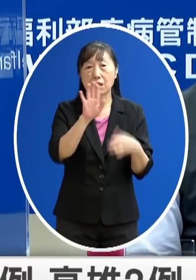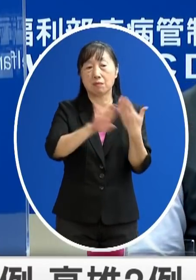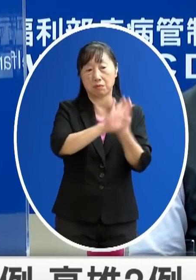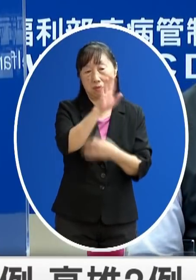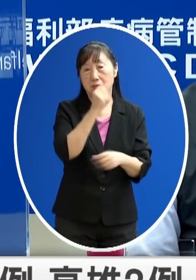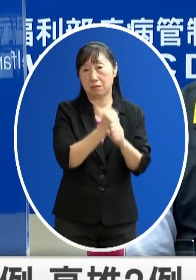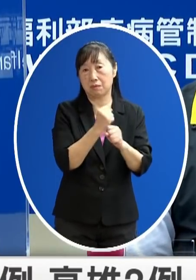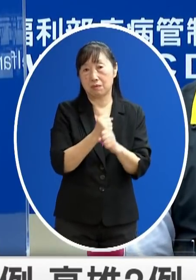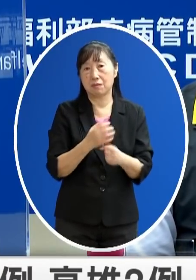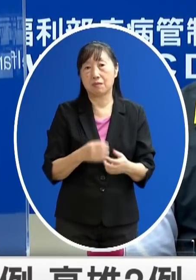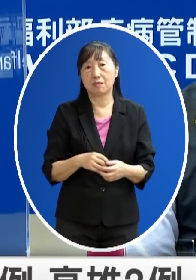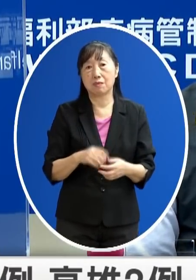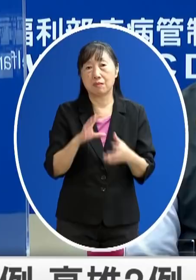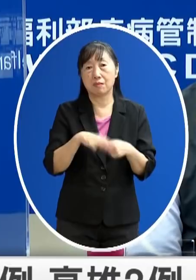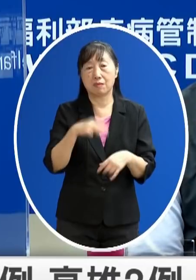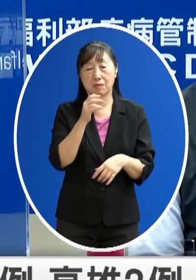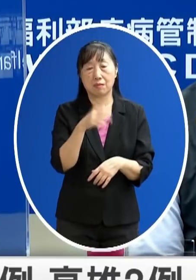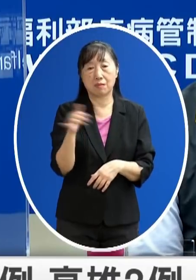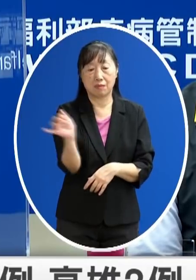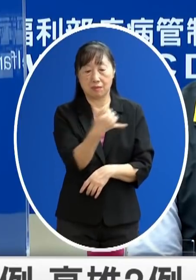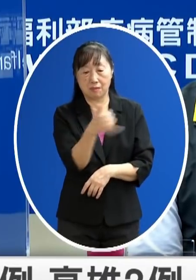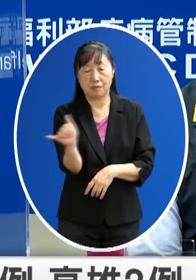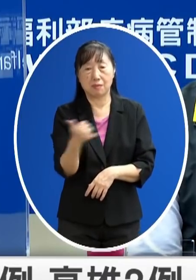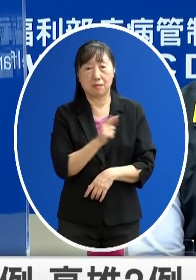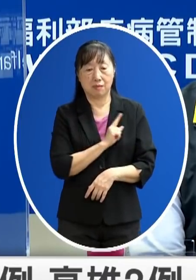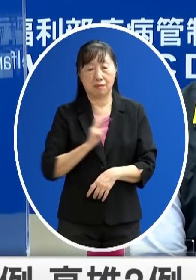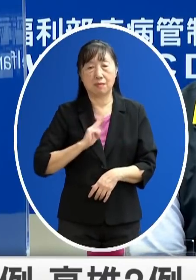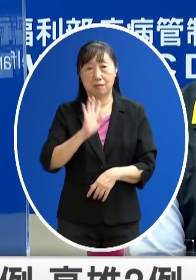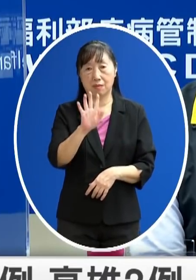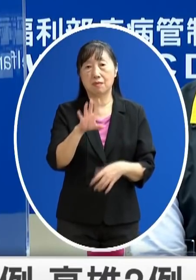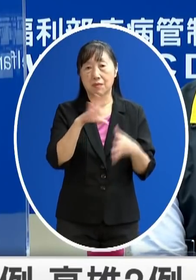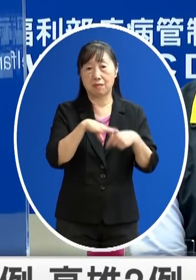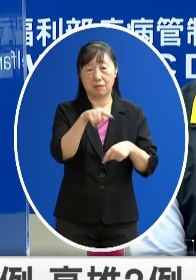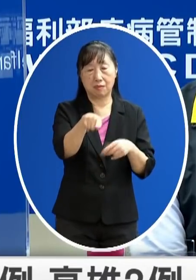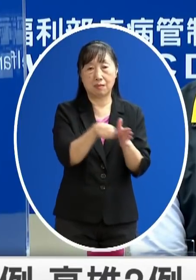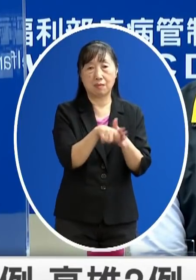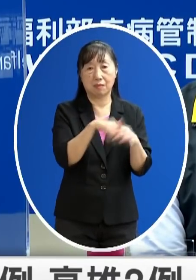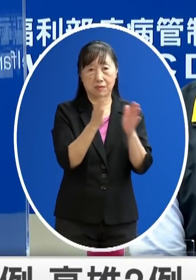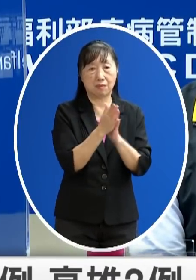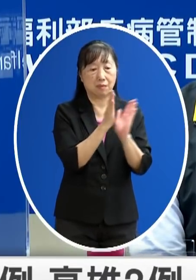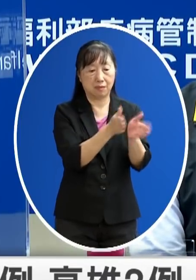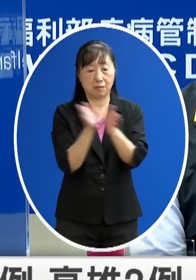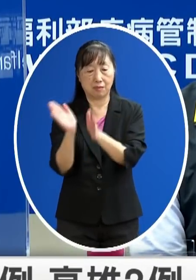工作，所以变成两边哈都会有框列隔离者。